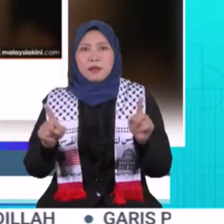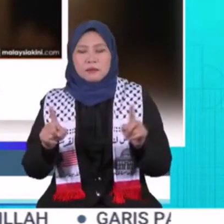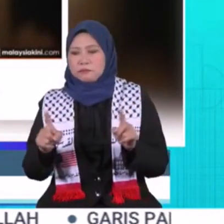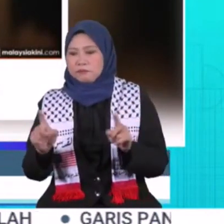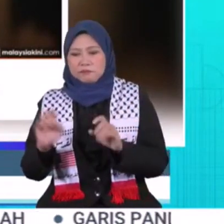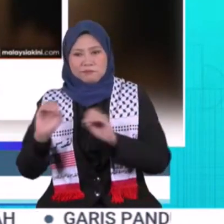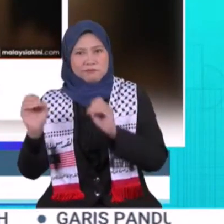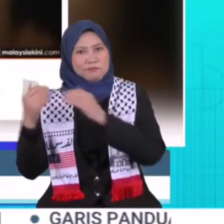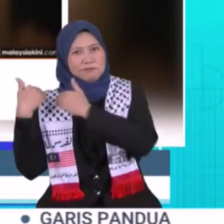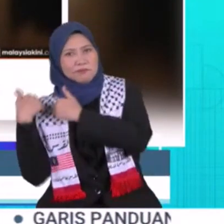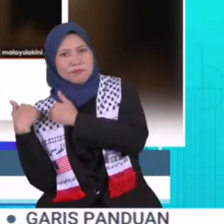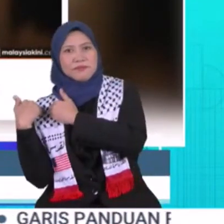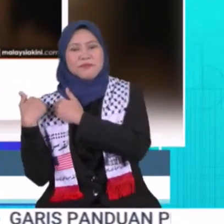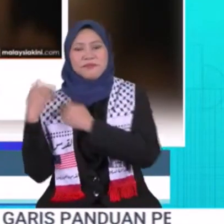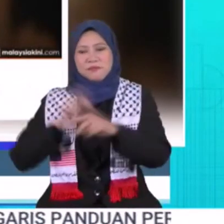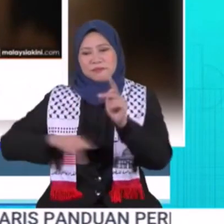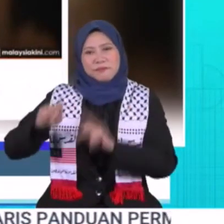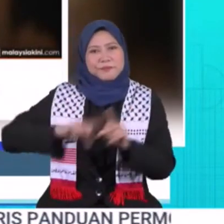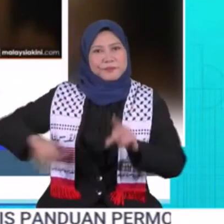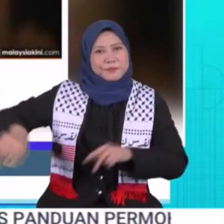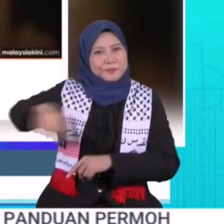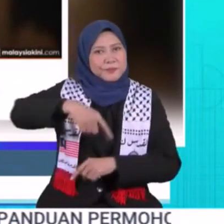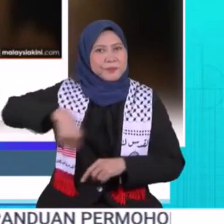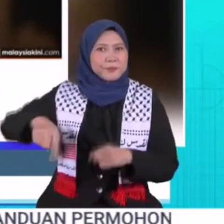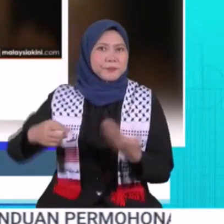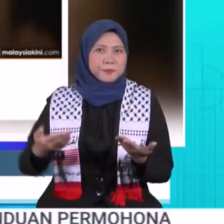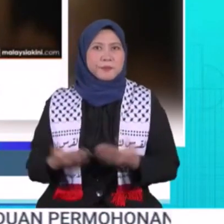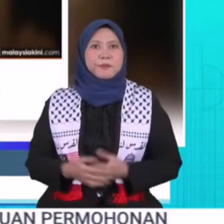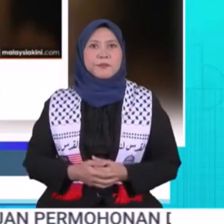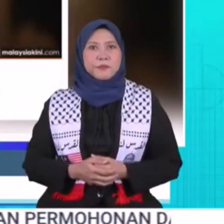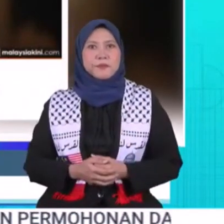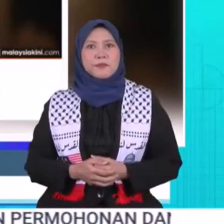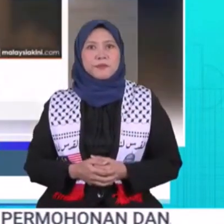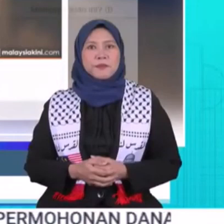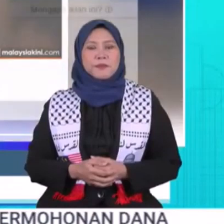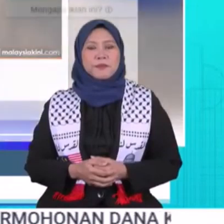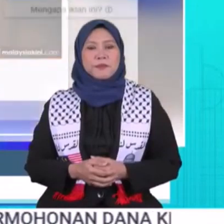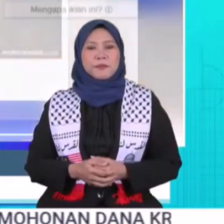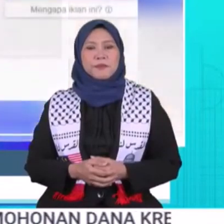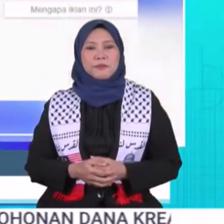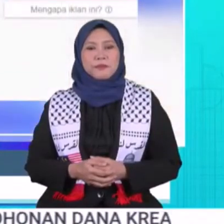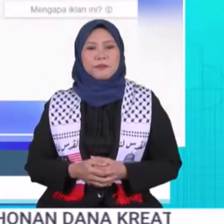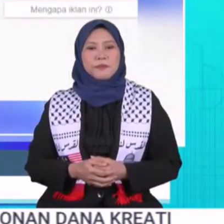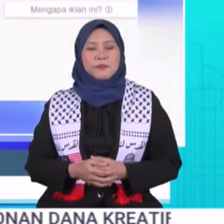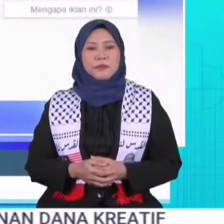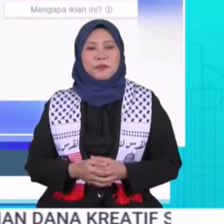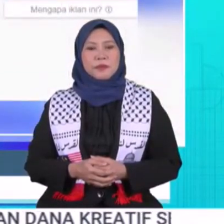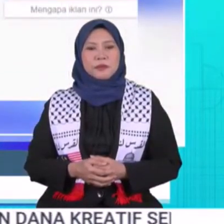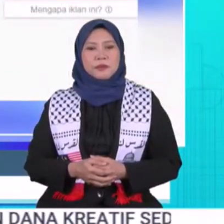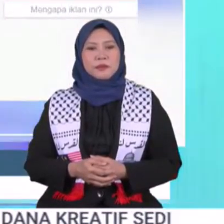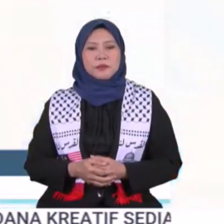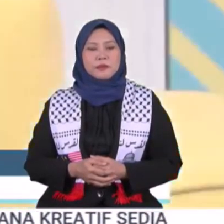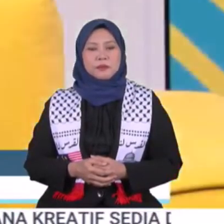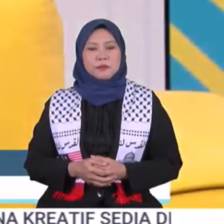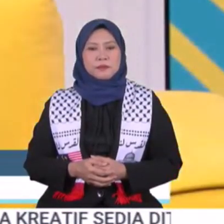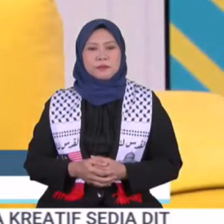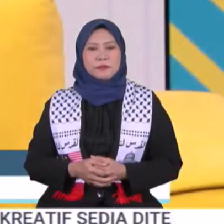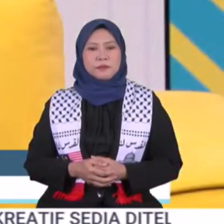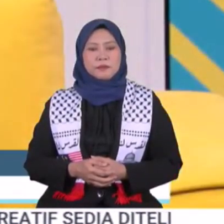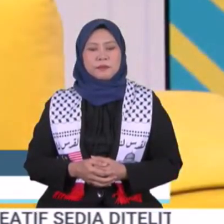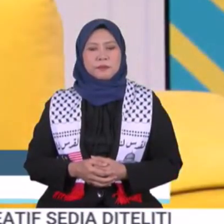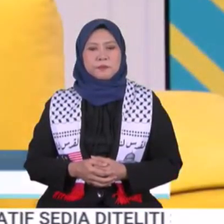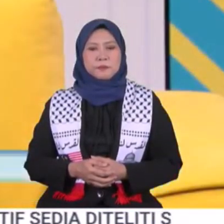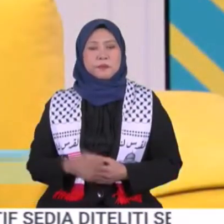tidak memberi kesan kepada ramai orang dan mereka boleh bukan setakat dikenakan penalti kan